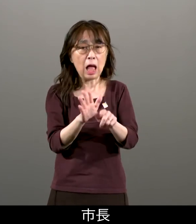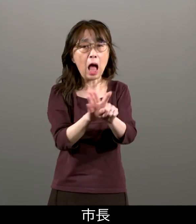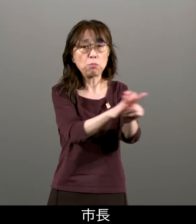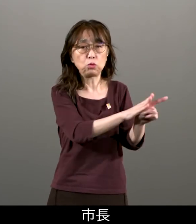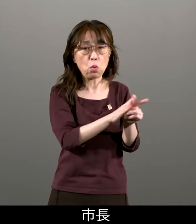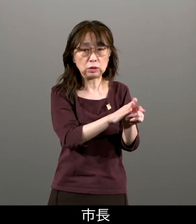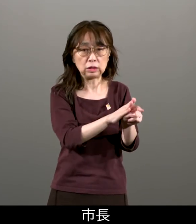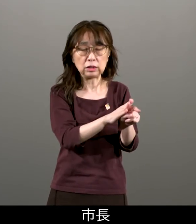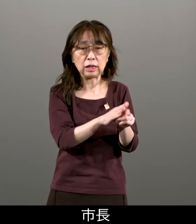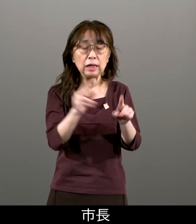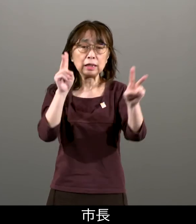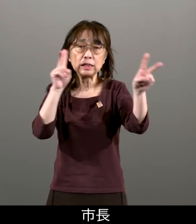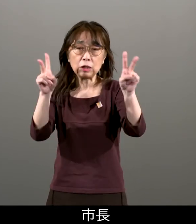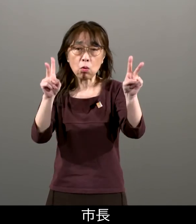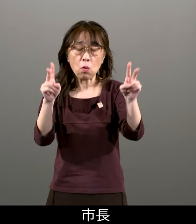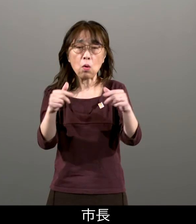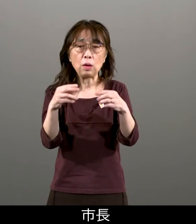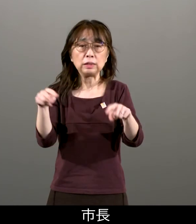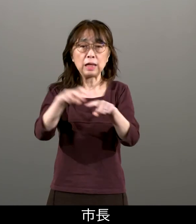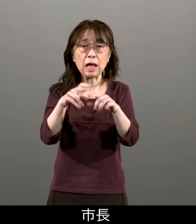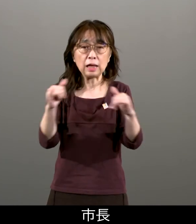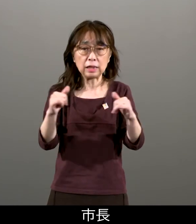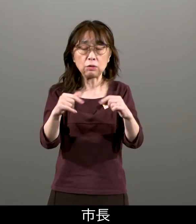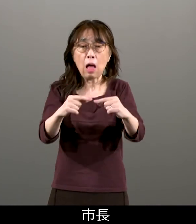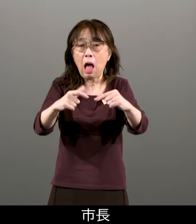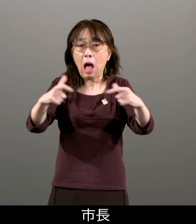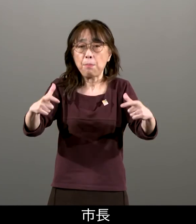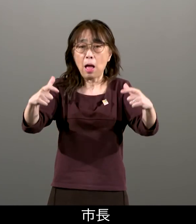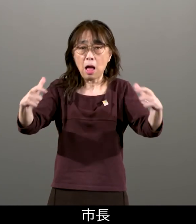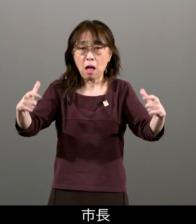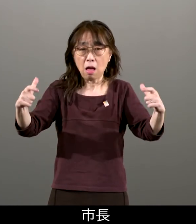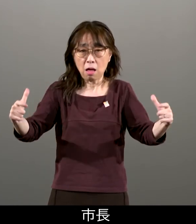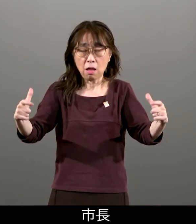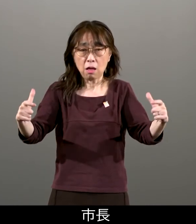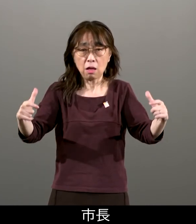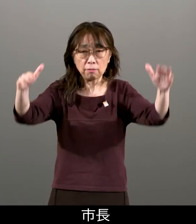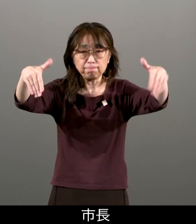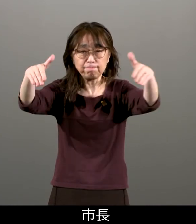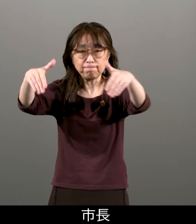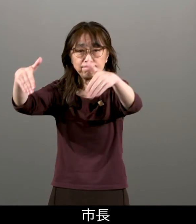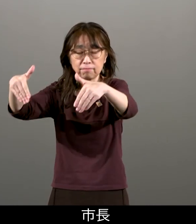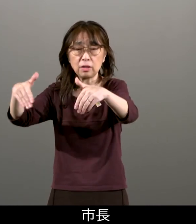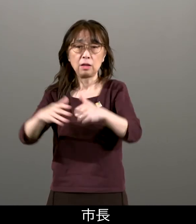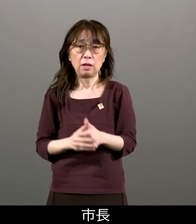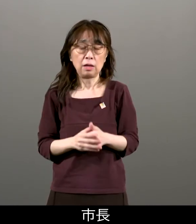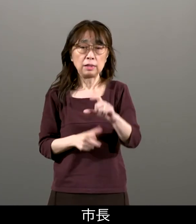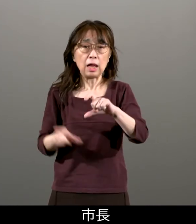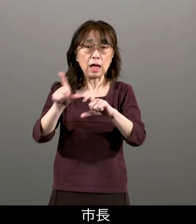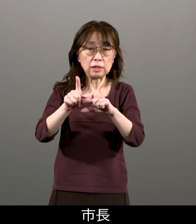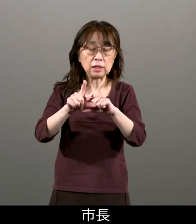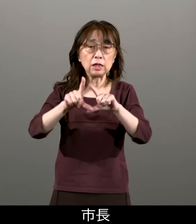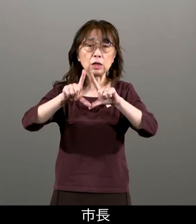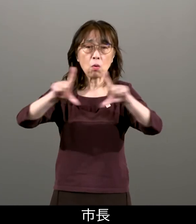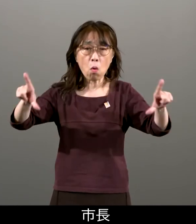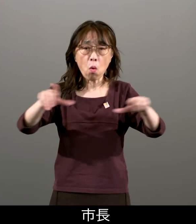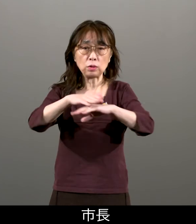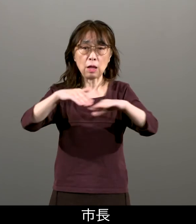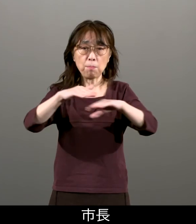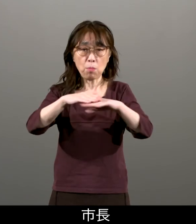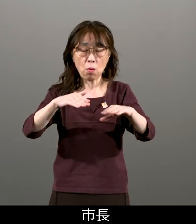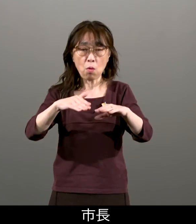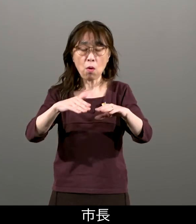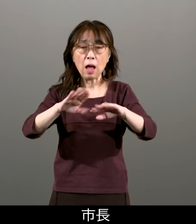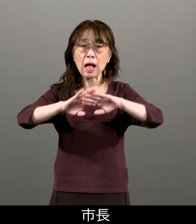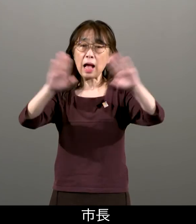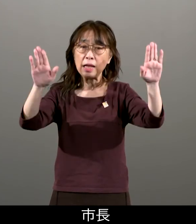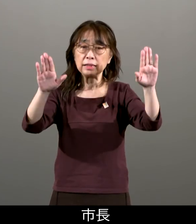対象として参加者の幅というものを拡充するなど、さらには広報札幌を通じて開催経費